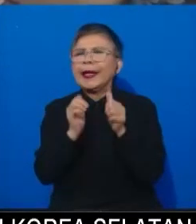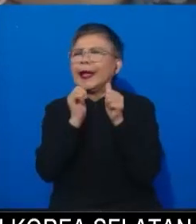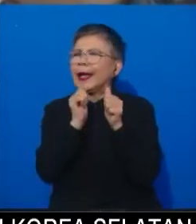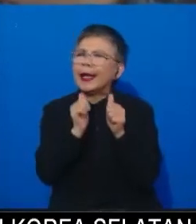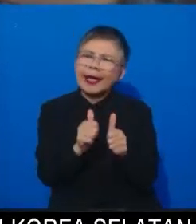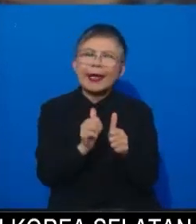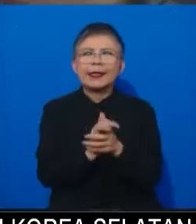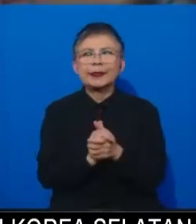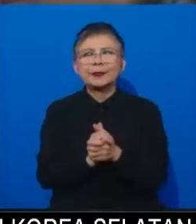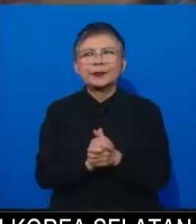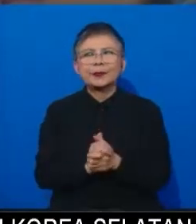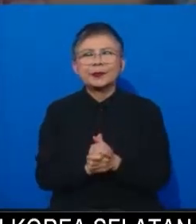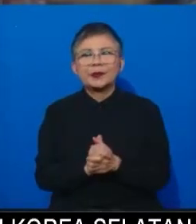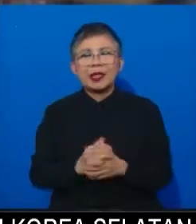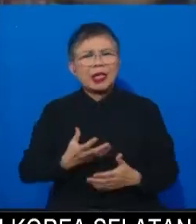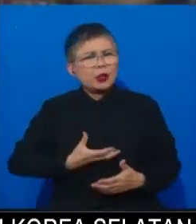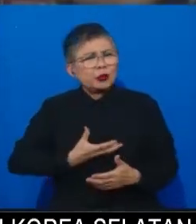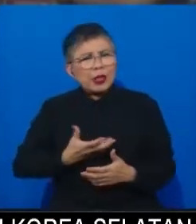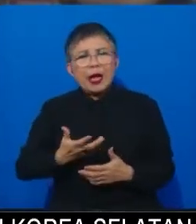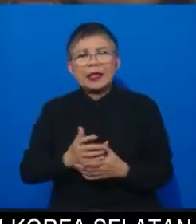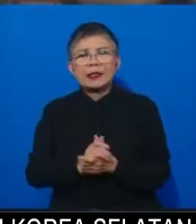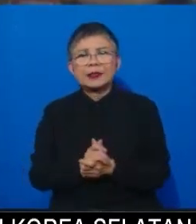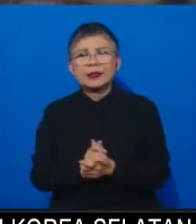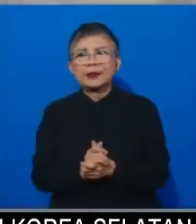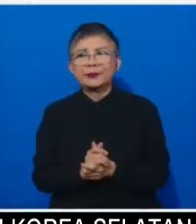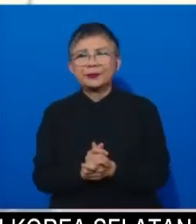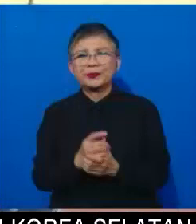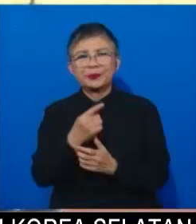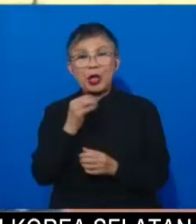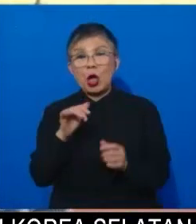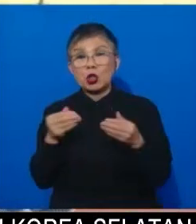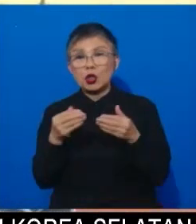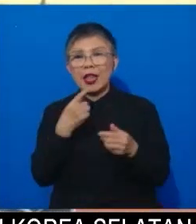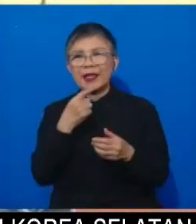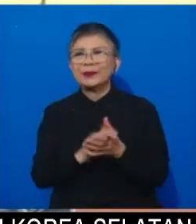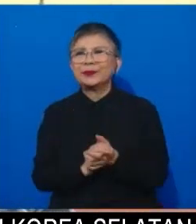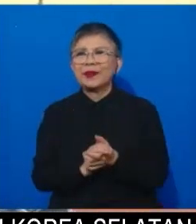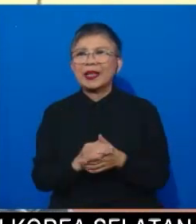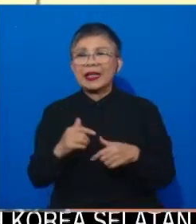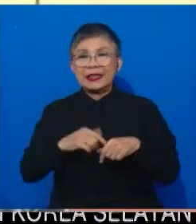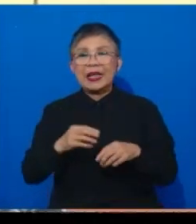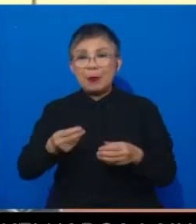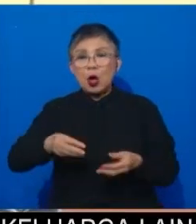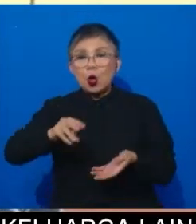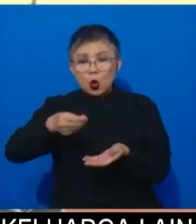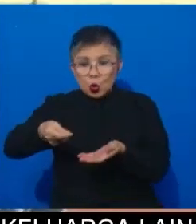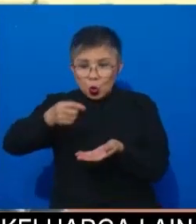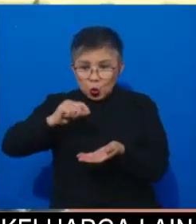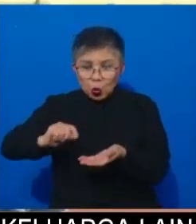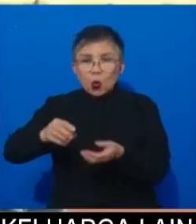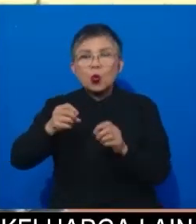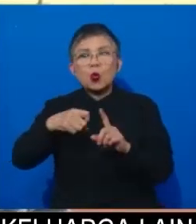pokoknya. Kesukaan sesuai dengan lidah saya. Kita memang di kuahnya, kuahnya itu